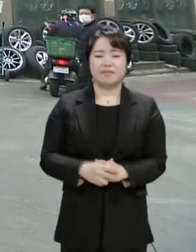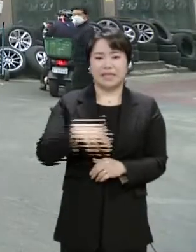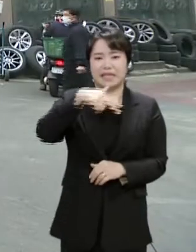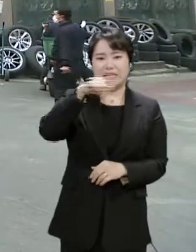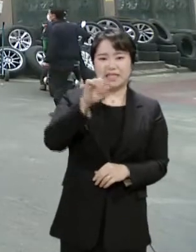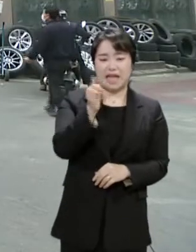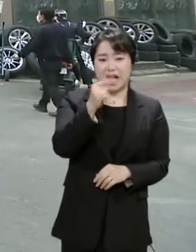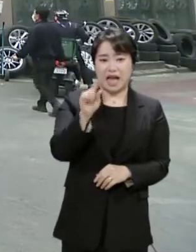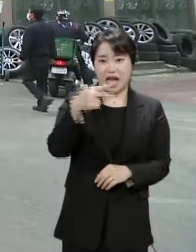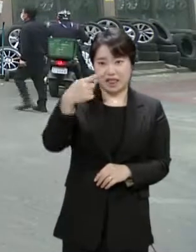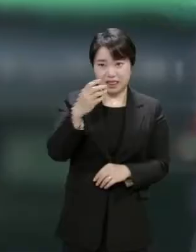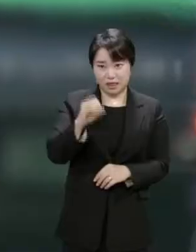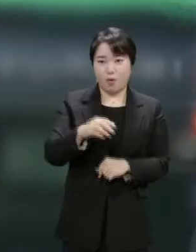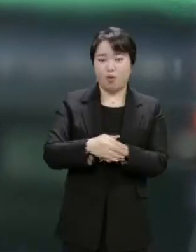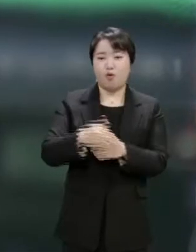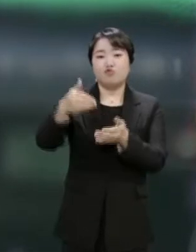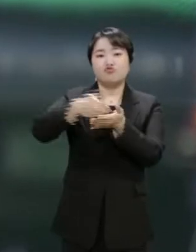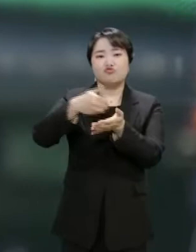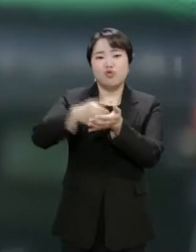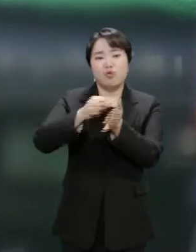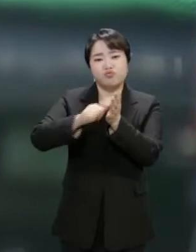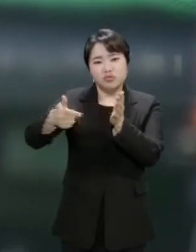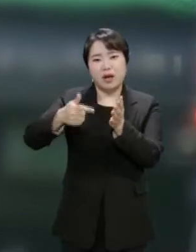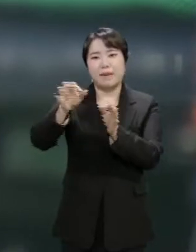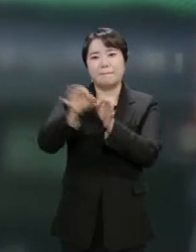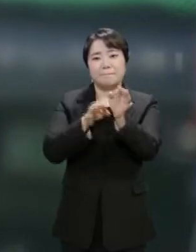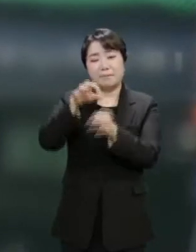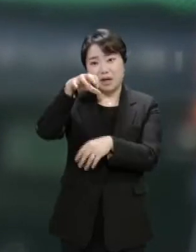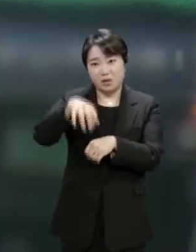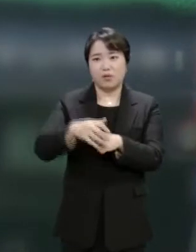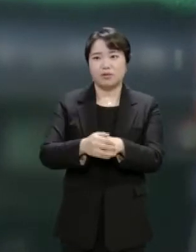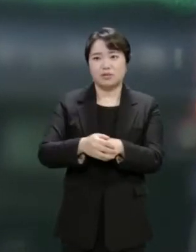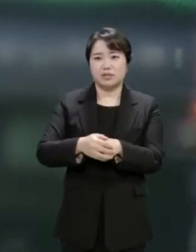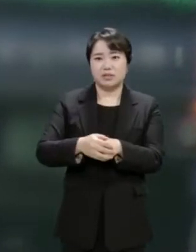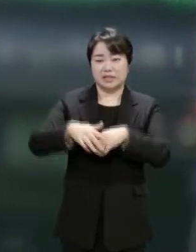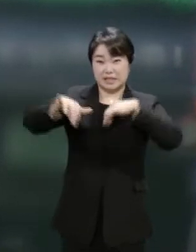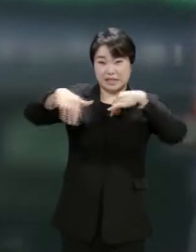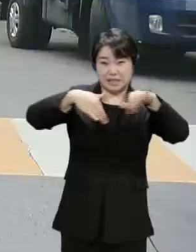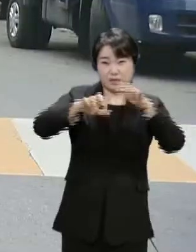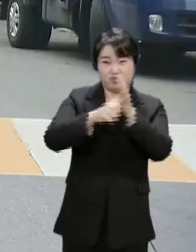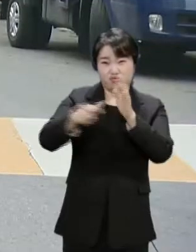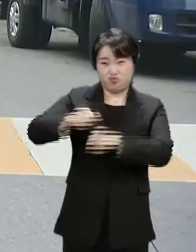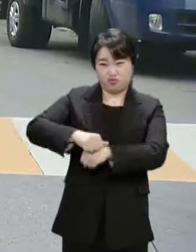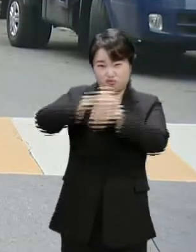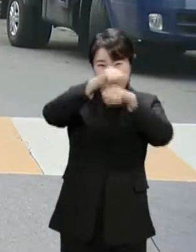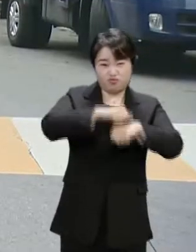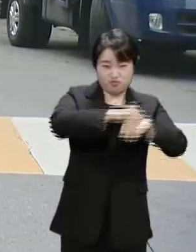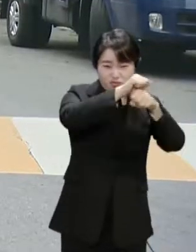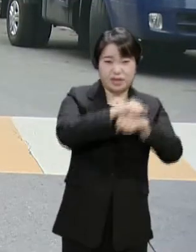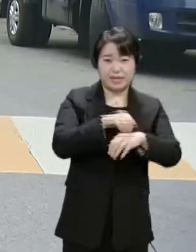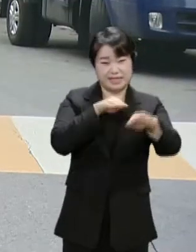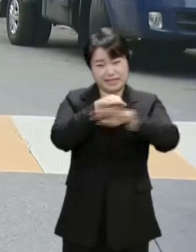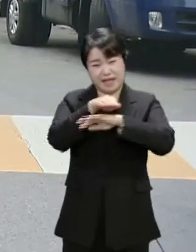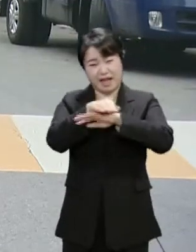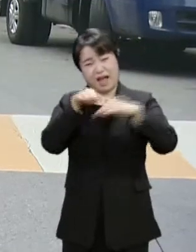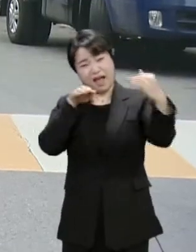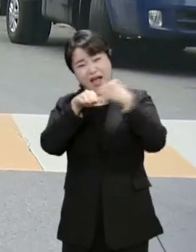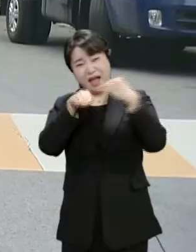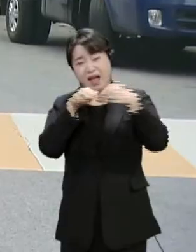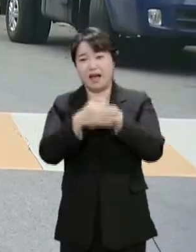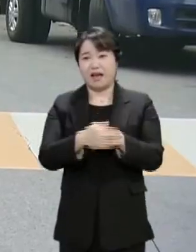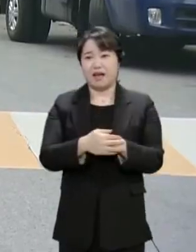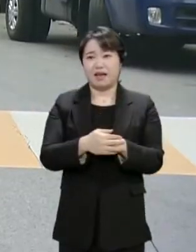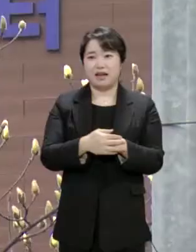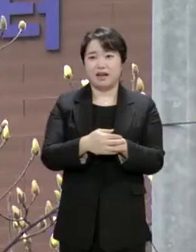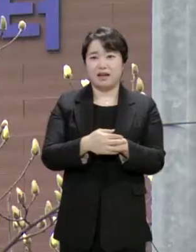장안동의 자동차 중고 부품 거리를 가봤습니다. 도로 위를 점령한 물품과 오고 가는 차량들.